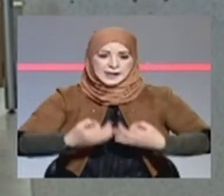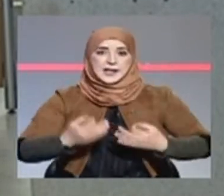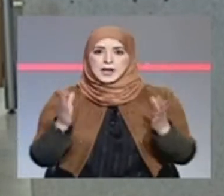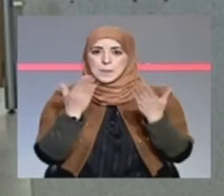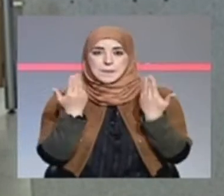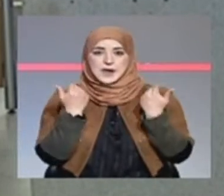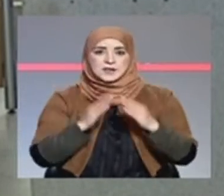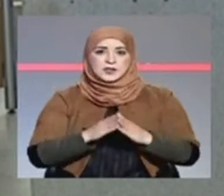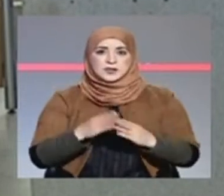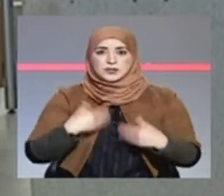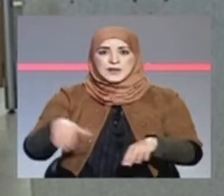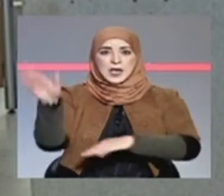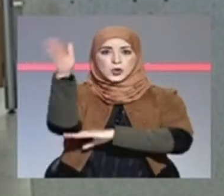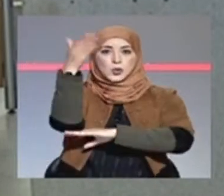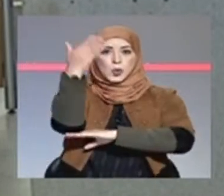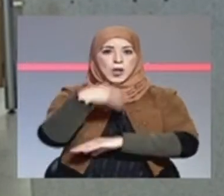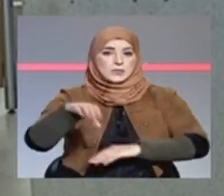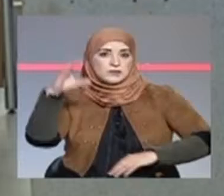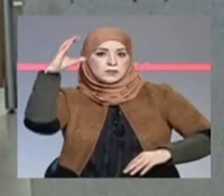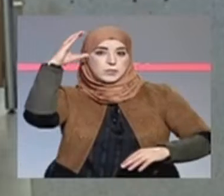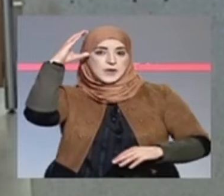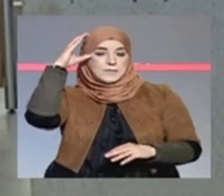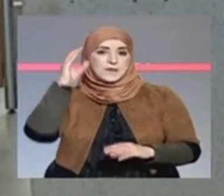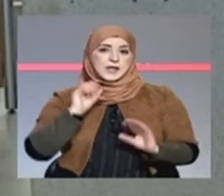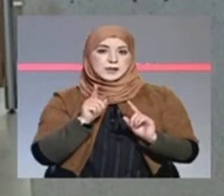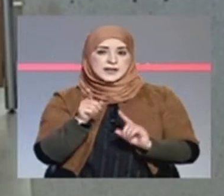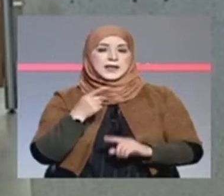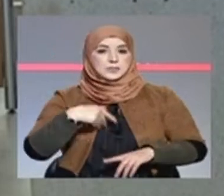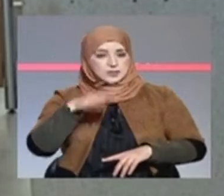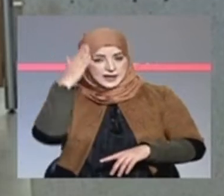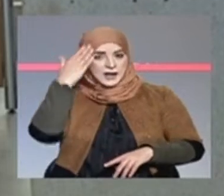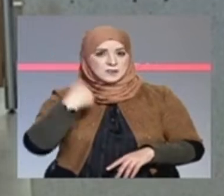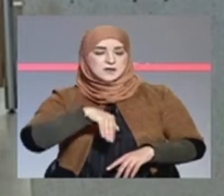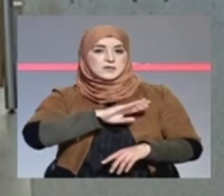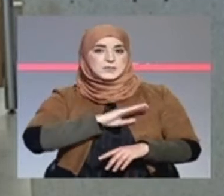القوي العظمه والدول العظمه اللي اخذت المساله